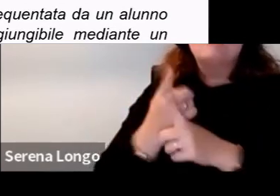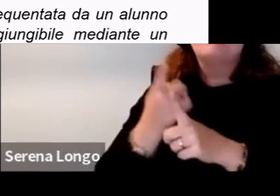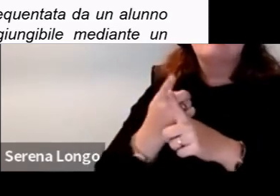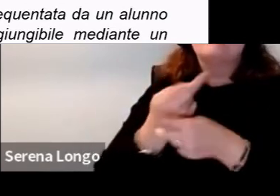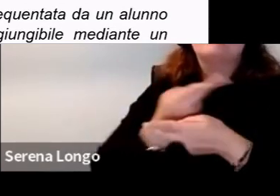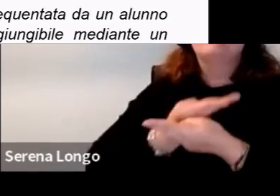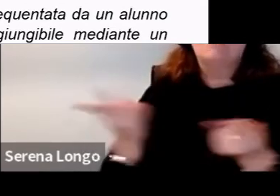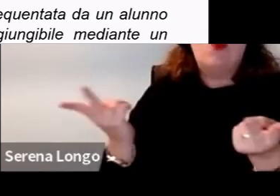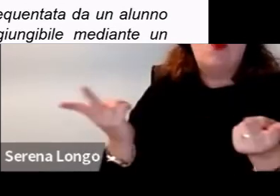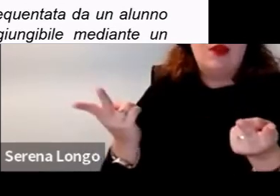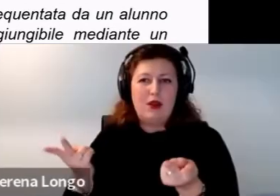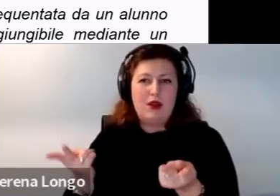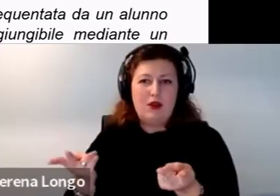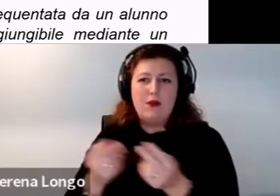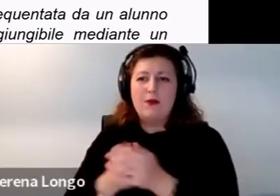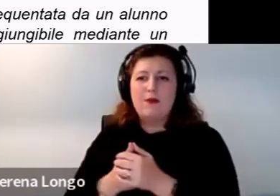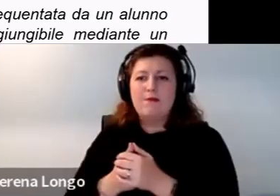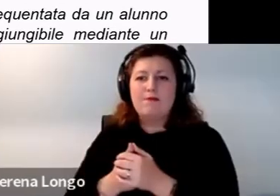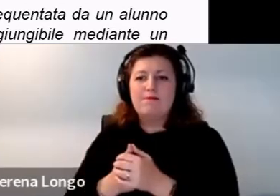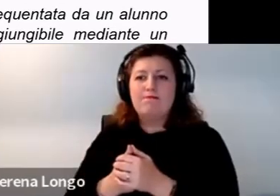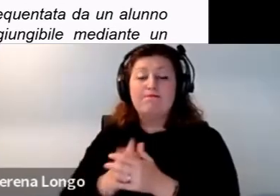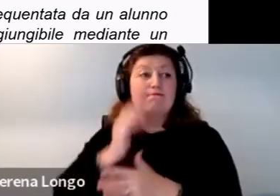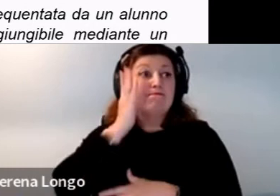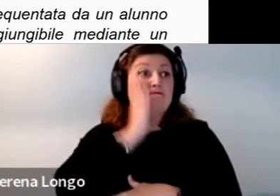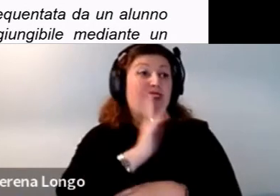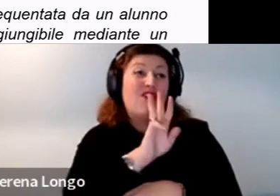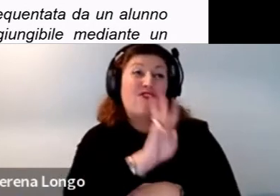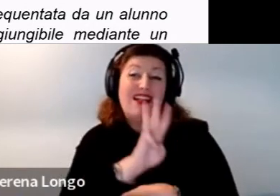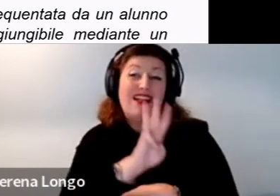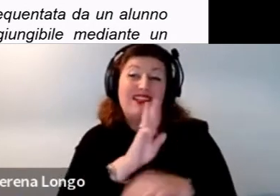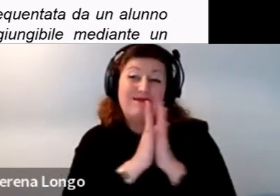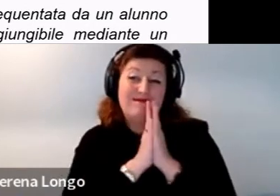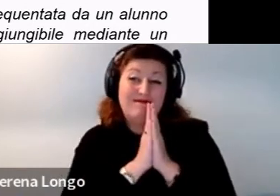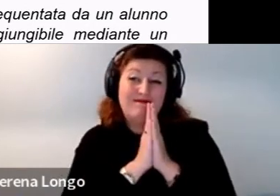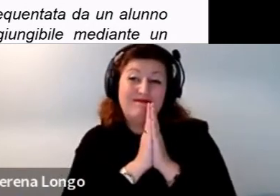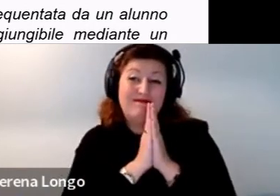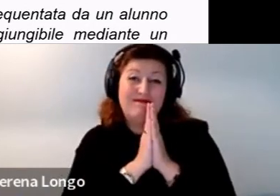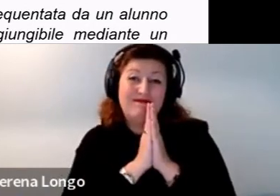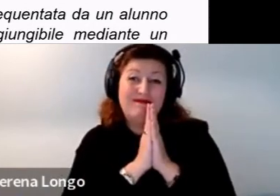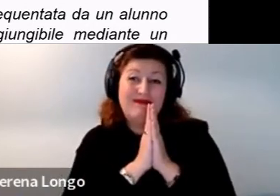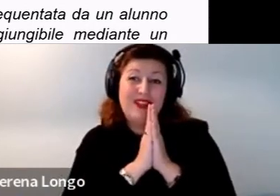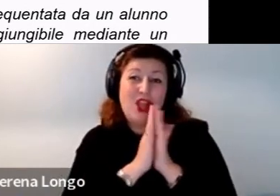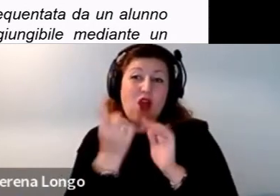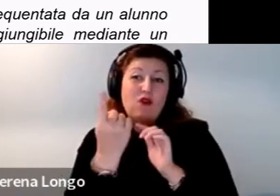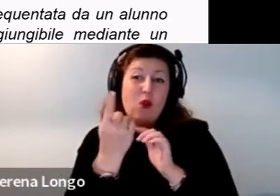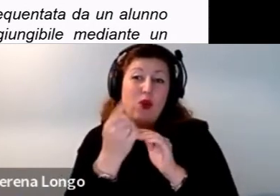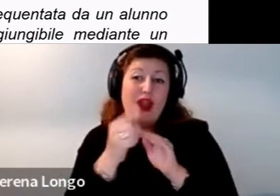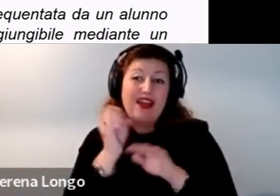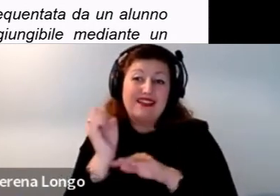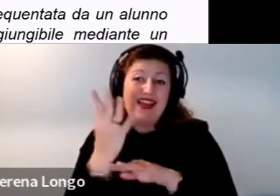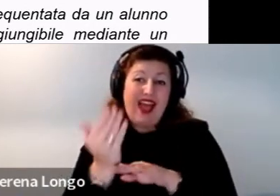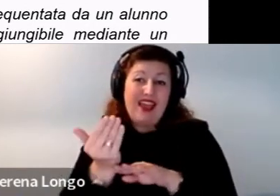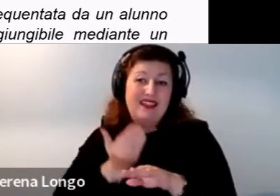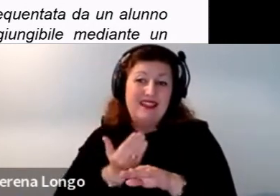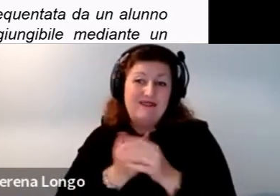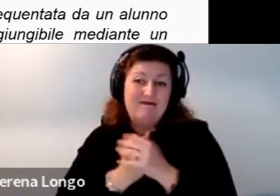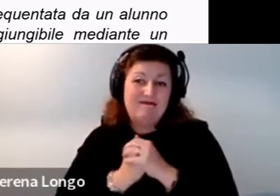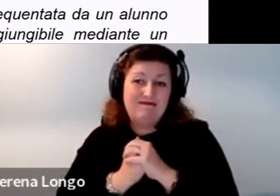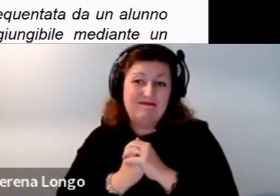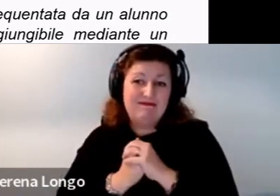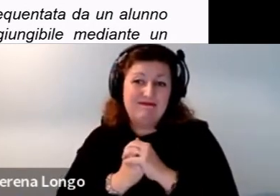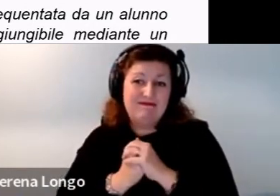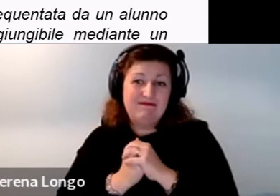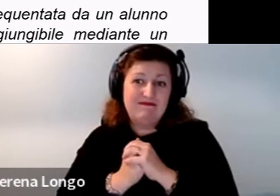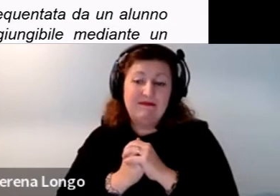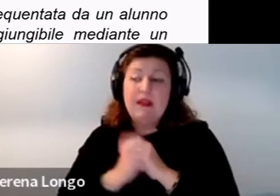pubblico. Al Walter, comma 6... Scusami, sì? Walter, ti fermo un attimo, non so se sei indietro forse di una slide.